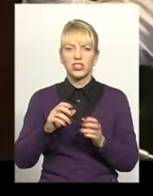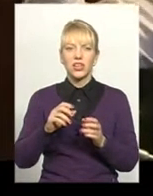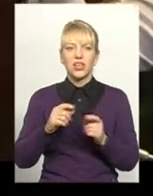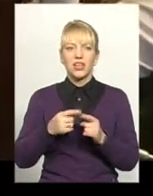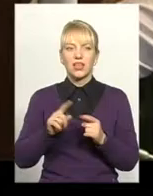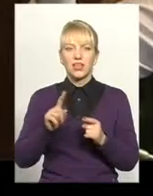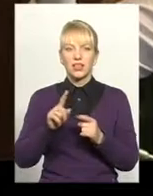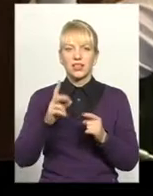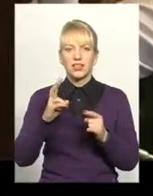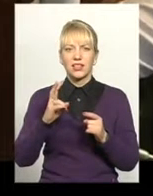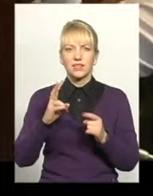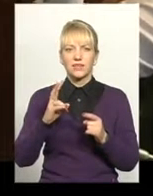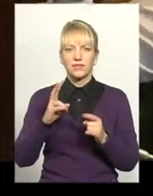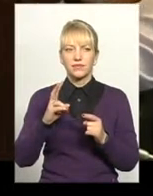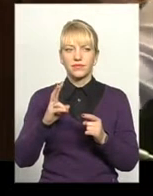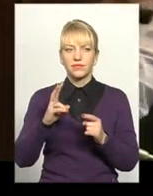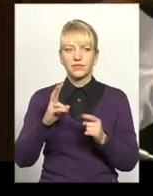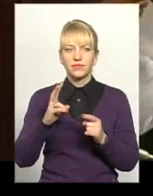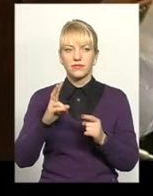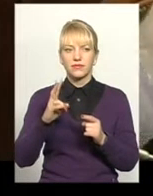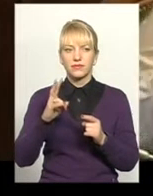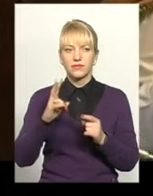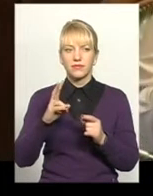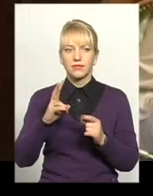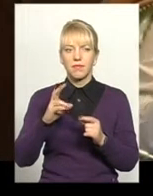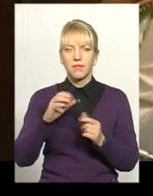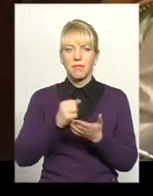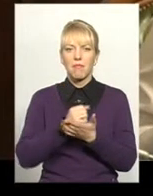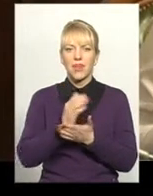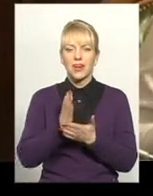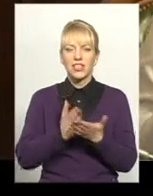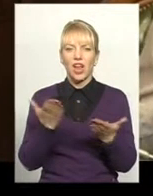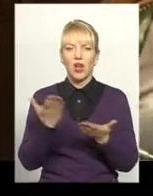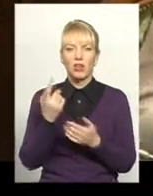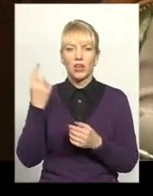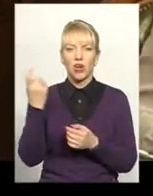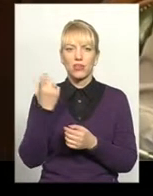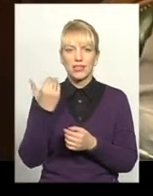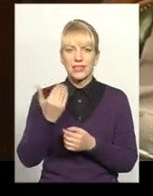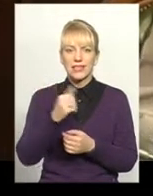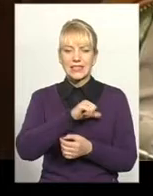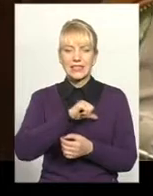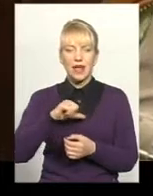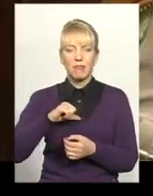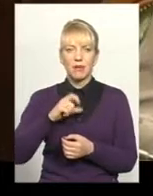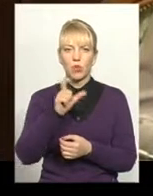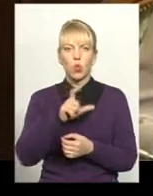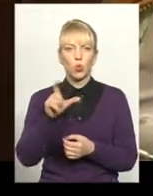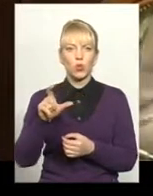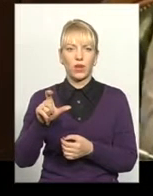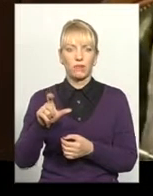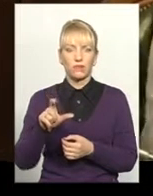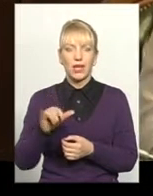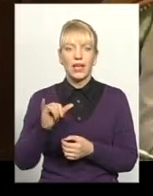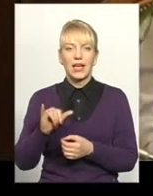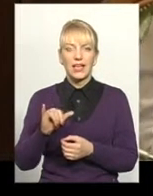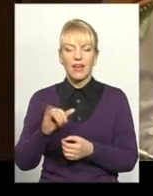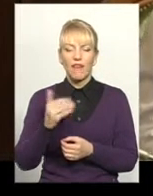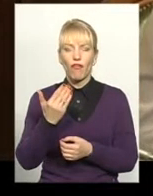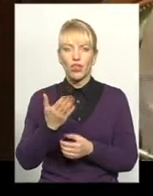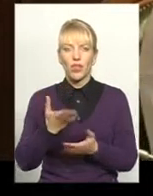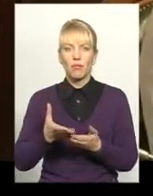щоб ви зрозумілися. Так? Тобто мережа, котра належить самим людям. Так? І вони